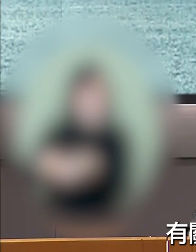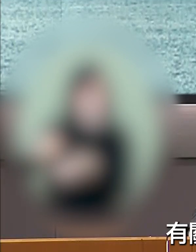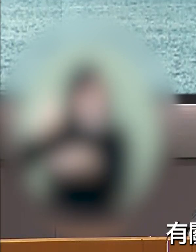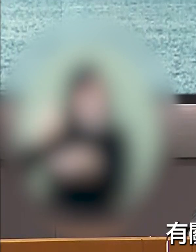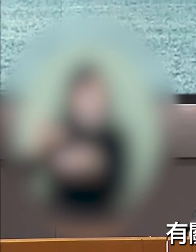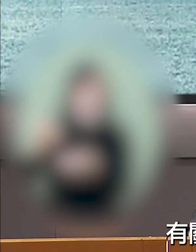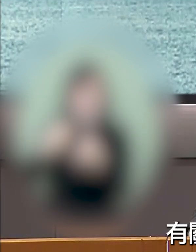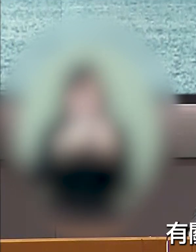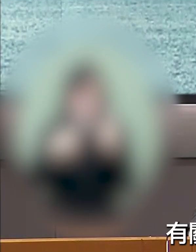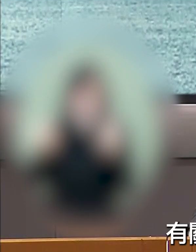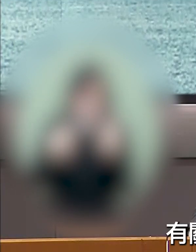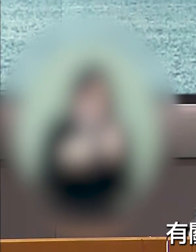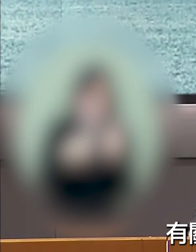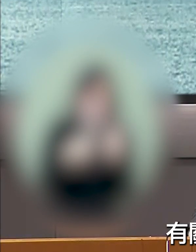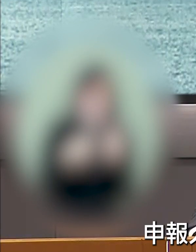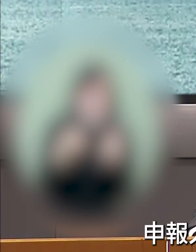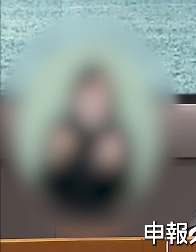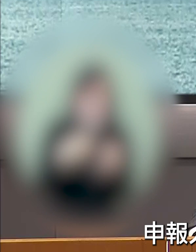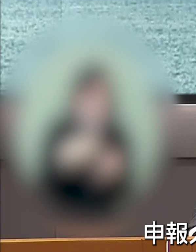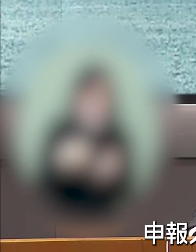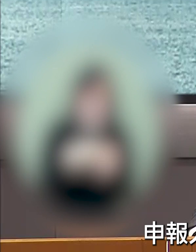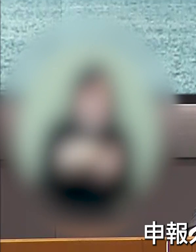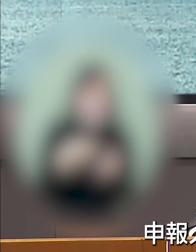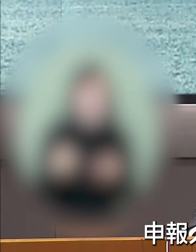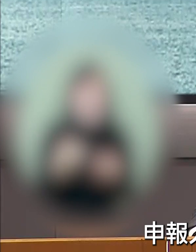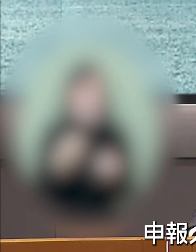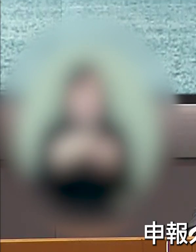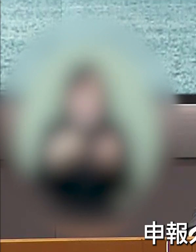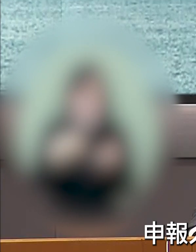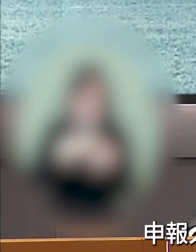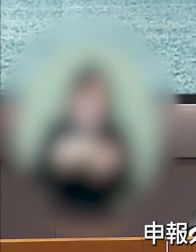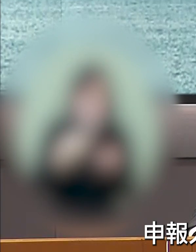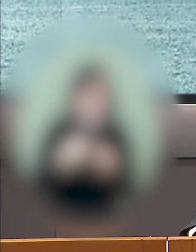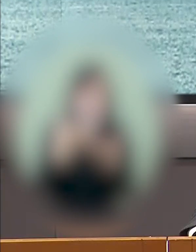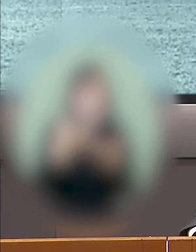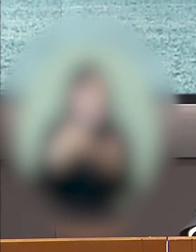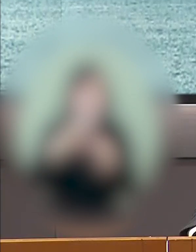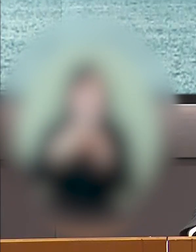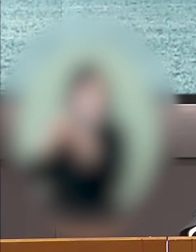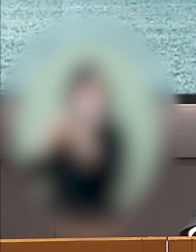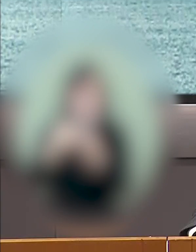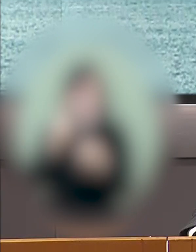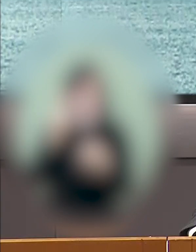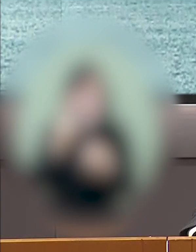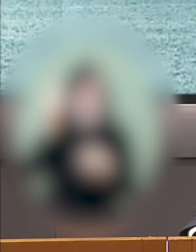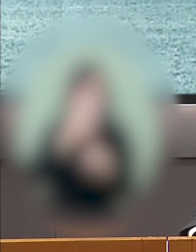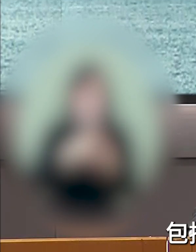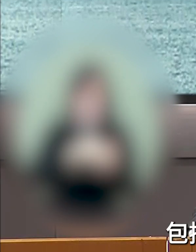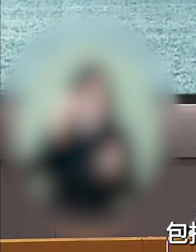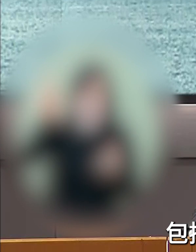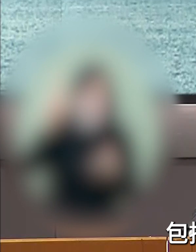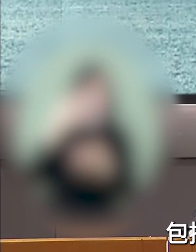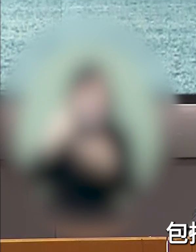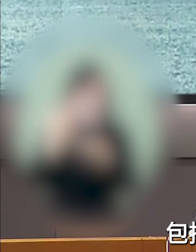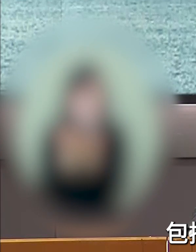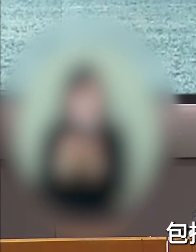收到一個手機的短信。申報人士需要用短信裡面提供的連結上載一些證明的文件，包括